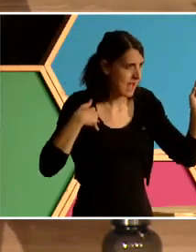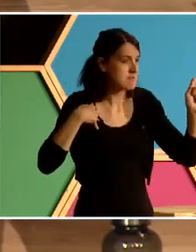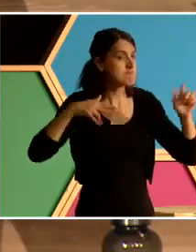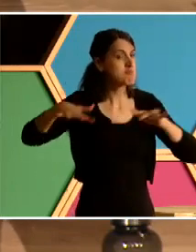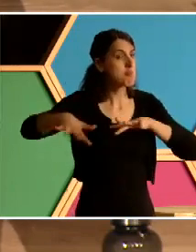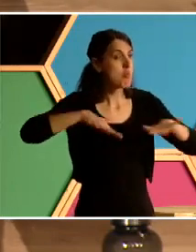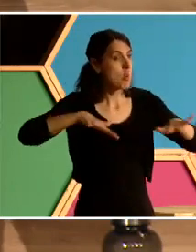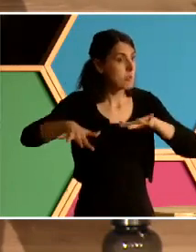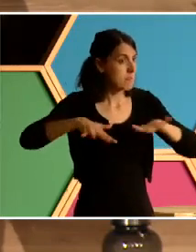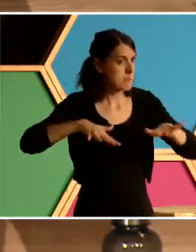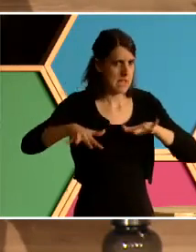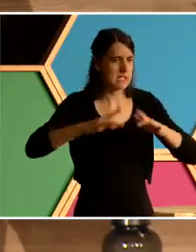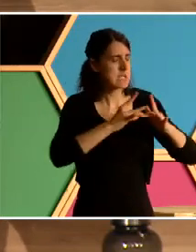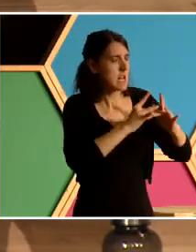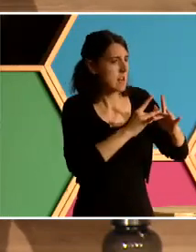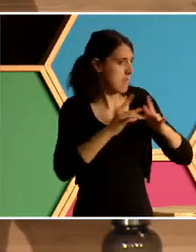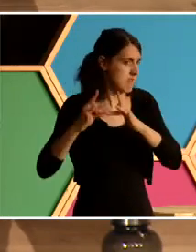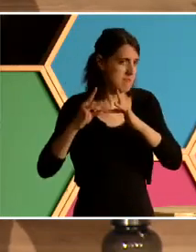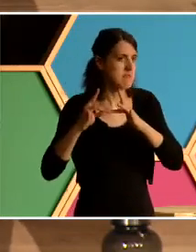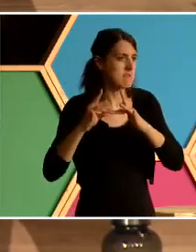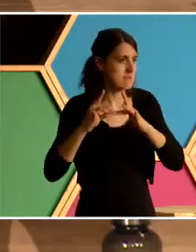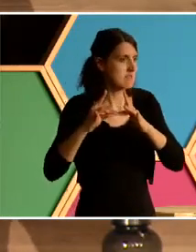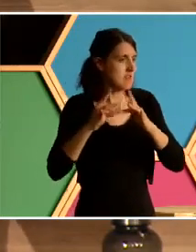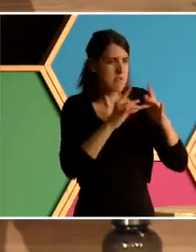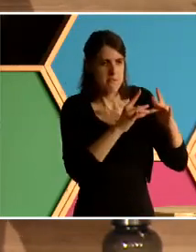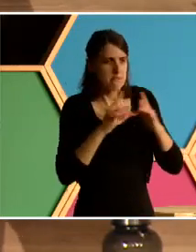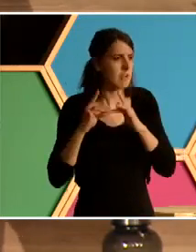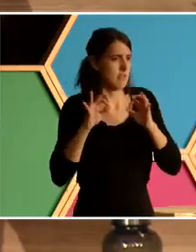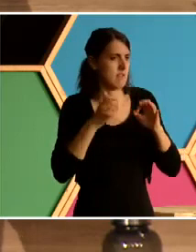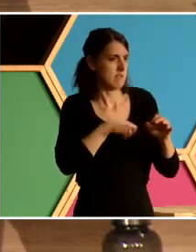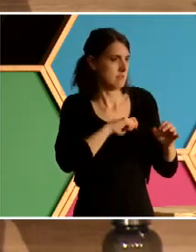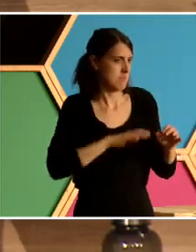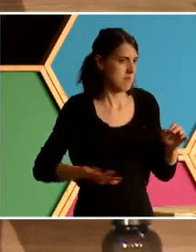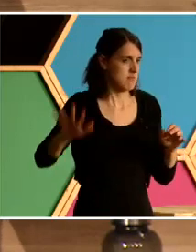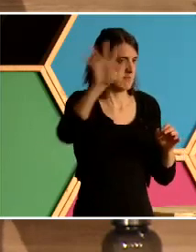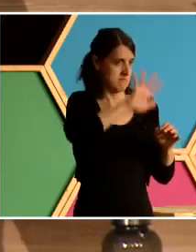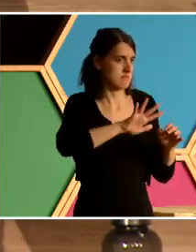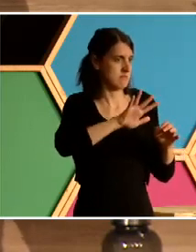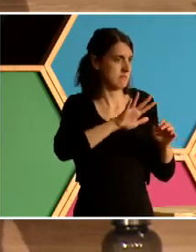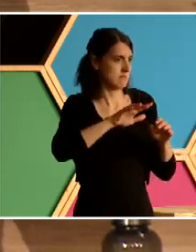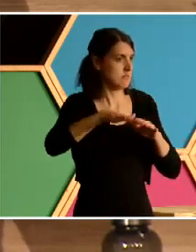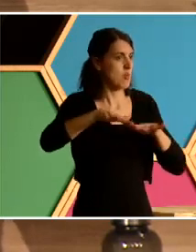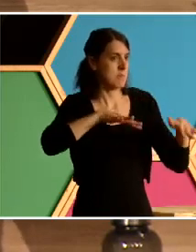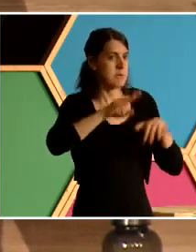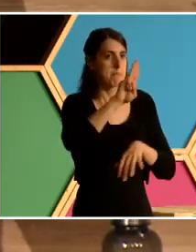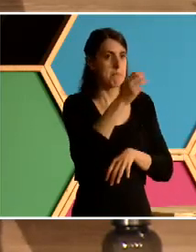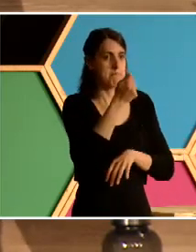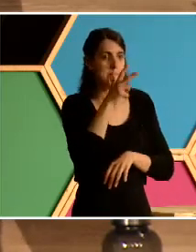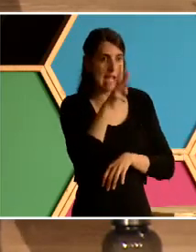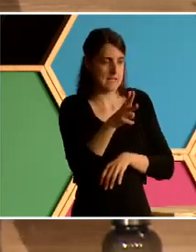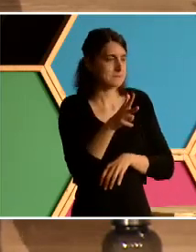moviment que va ser punta de llança, que va ser vanguarda a tot l'estat com la PA. Són tots